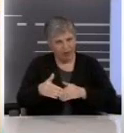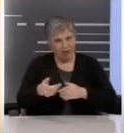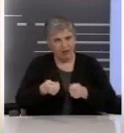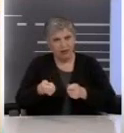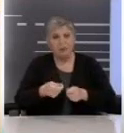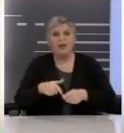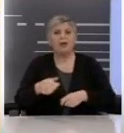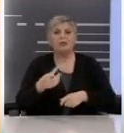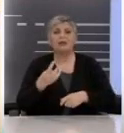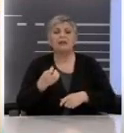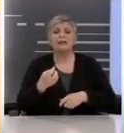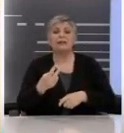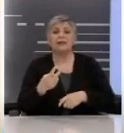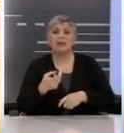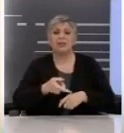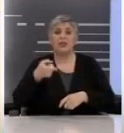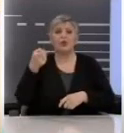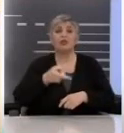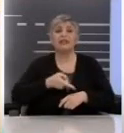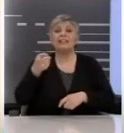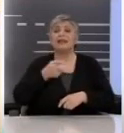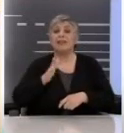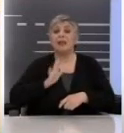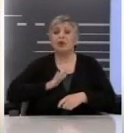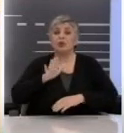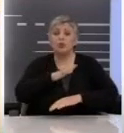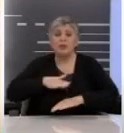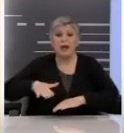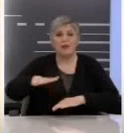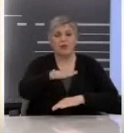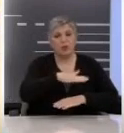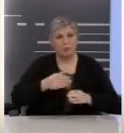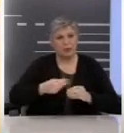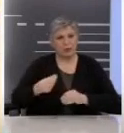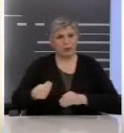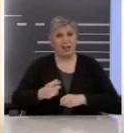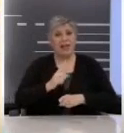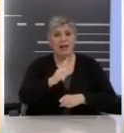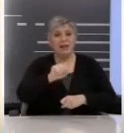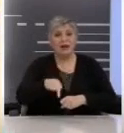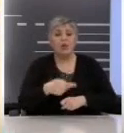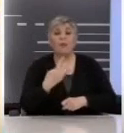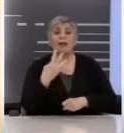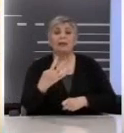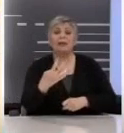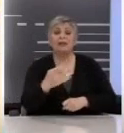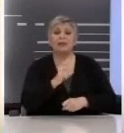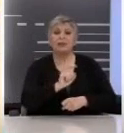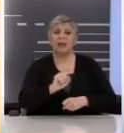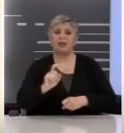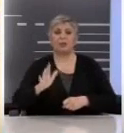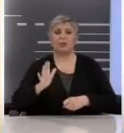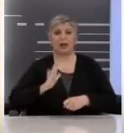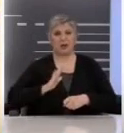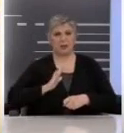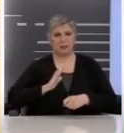το 32% του πληθυσμού της χώρας, 1,4 εκατομμύρια νοικοκυριά. Θυμίζω ότι το κοινωνικό εισόδημα